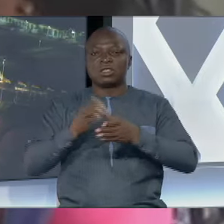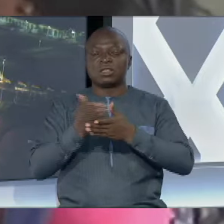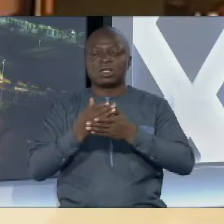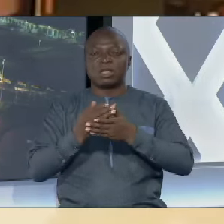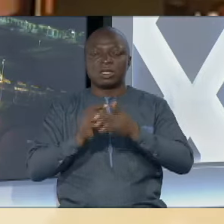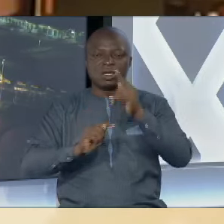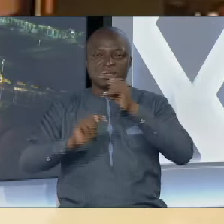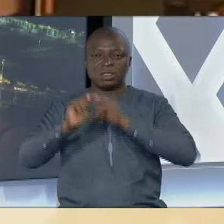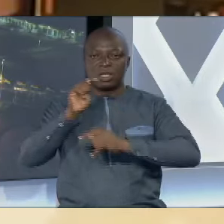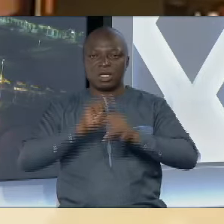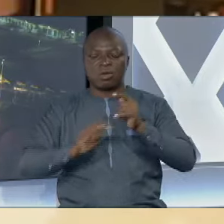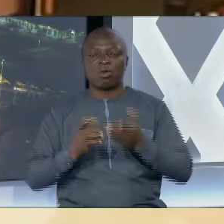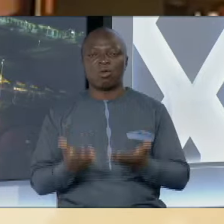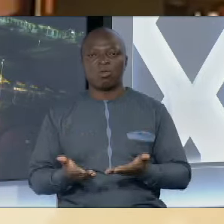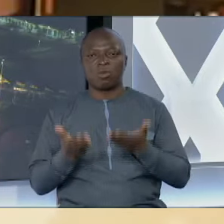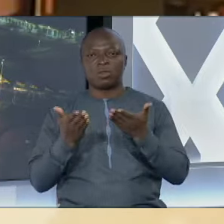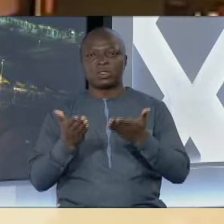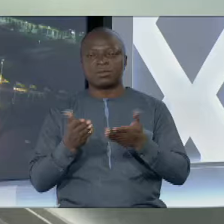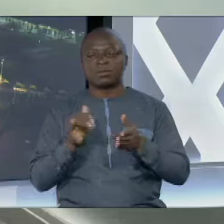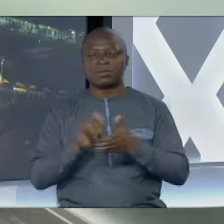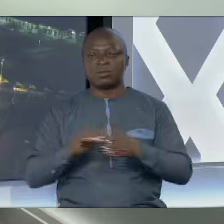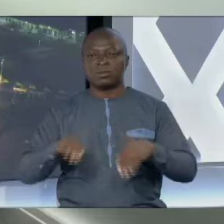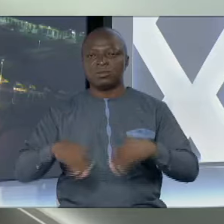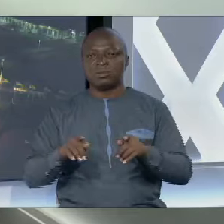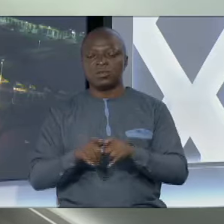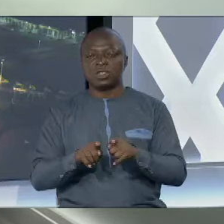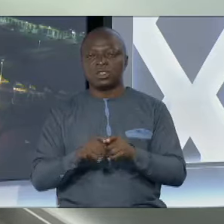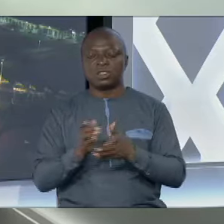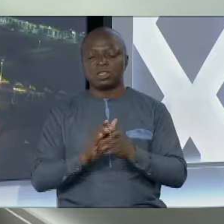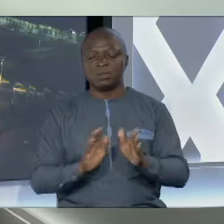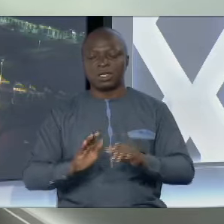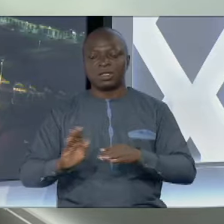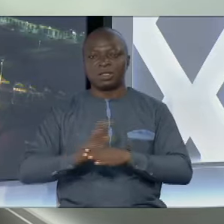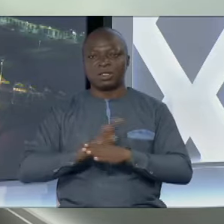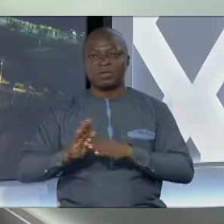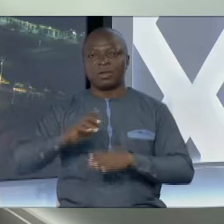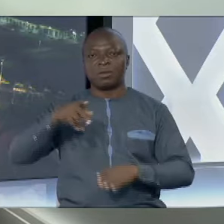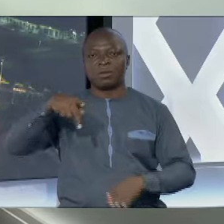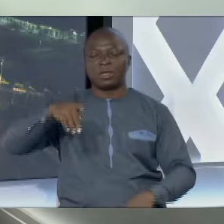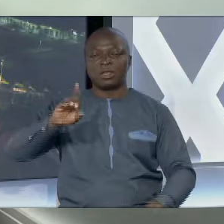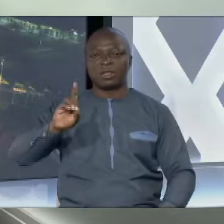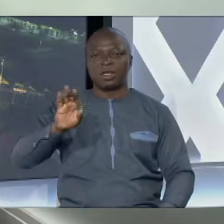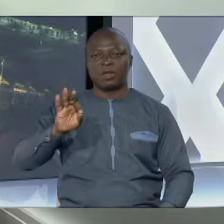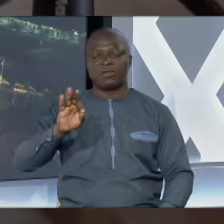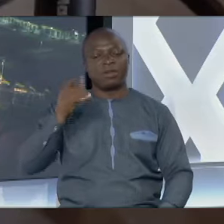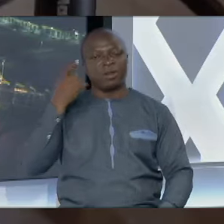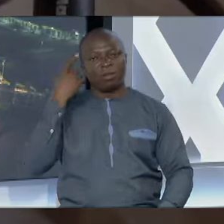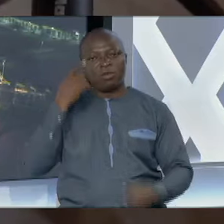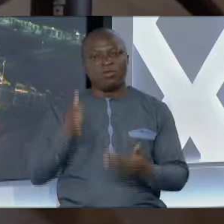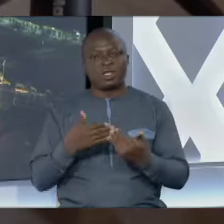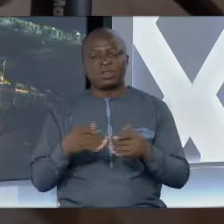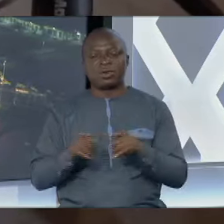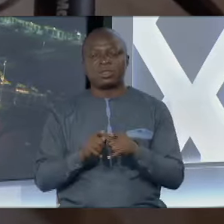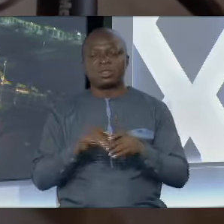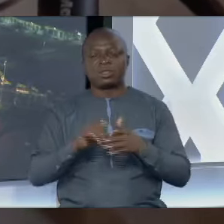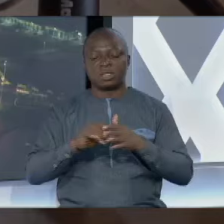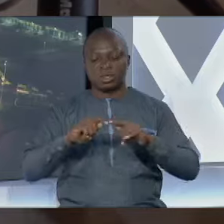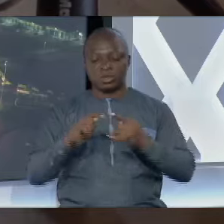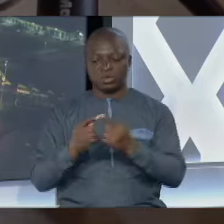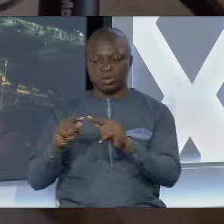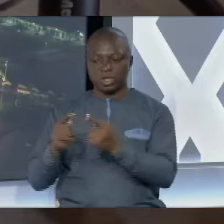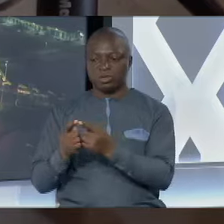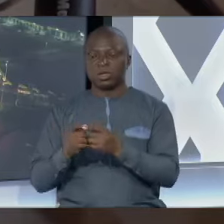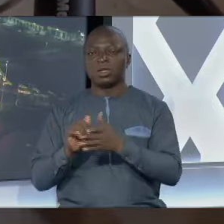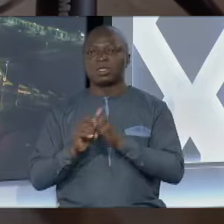scénarios proposés. Elle génère automatiquement des plans d'affaires en PDF, facilitant ainsi la structuration et